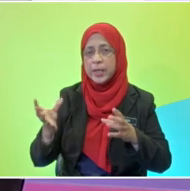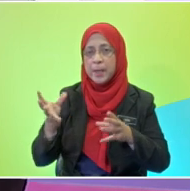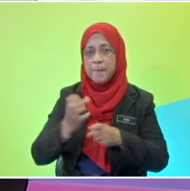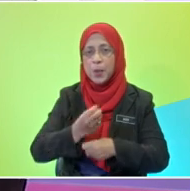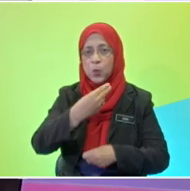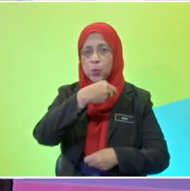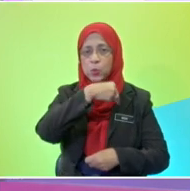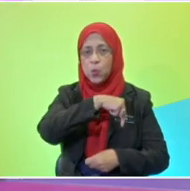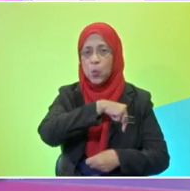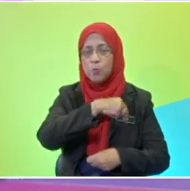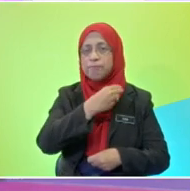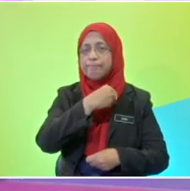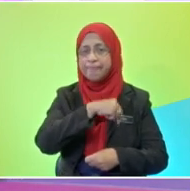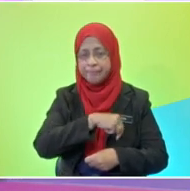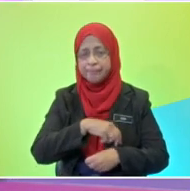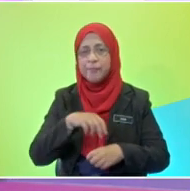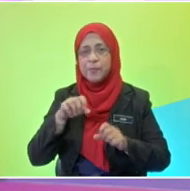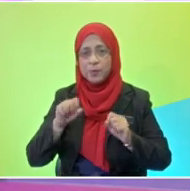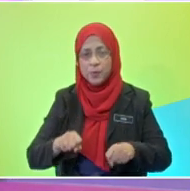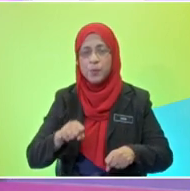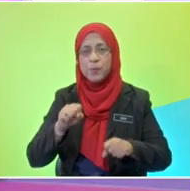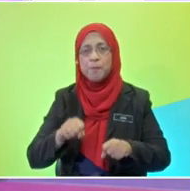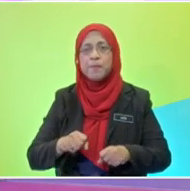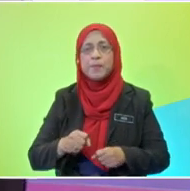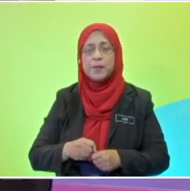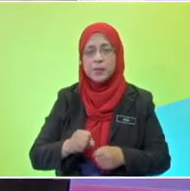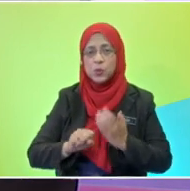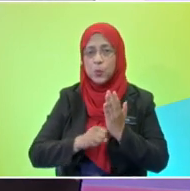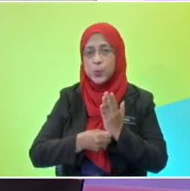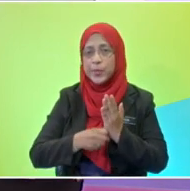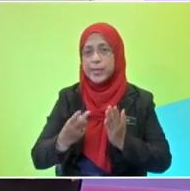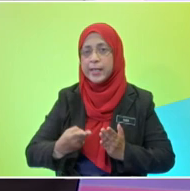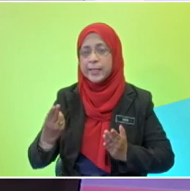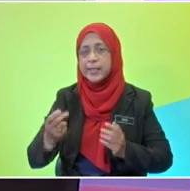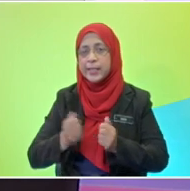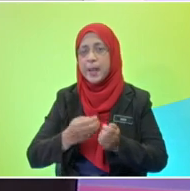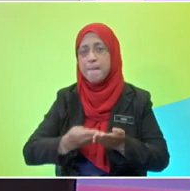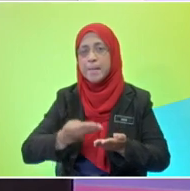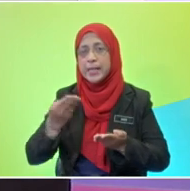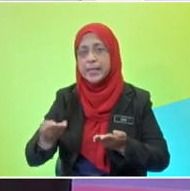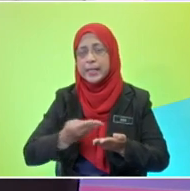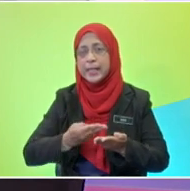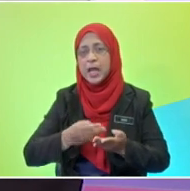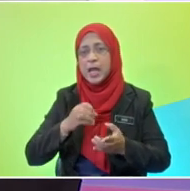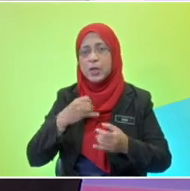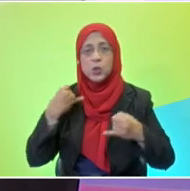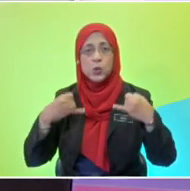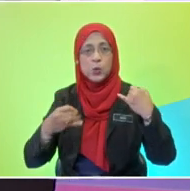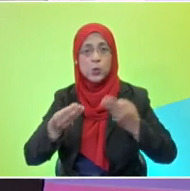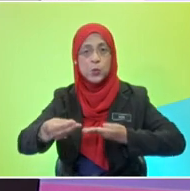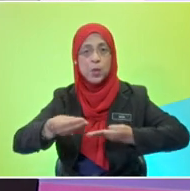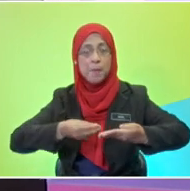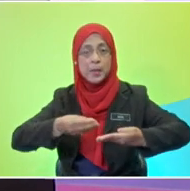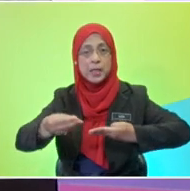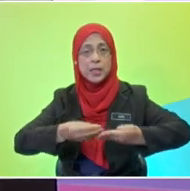harta yang maksudnya orang boleh jangan sampai pendapatan sumber harta melalui cara pembelian atau pertukaran seperti jual beli ataupun